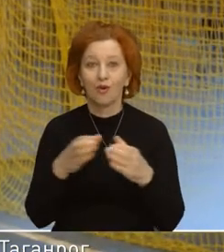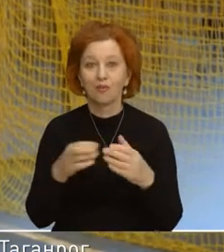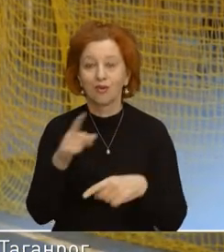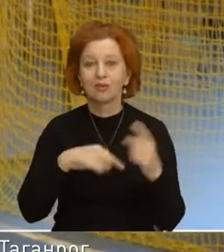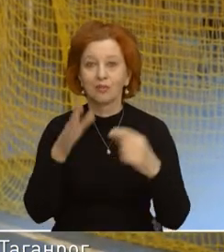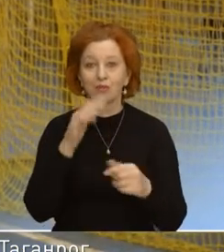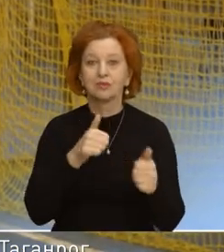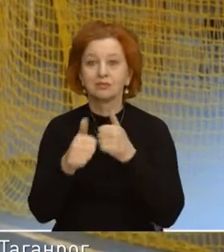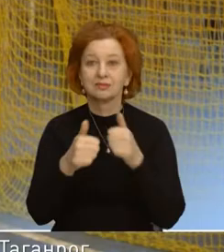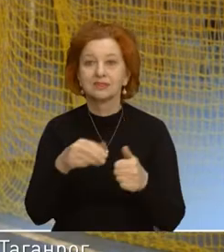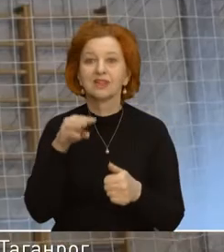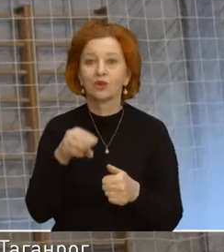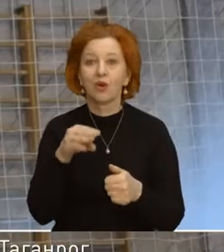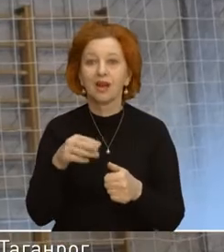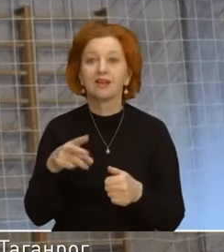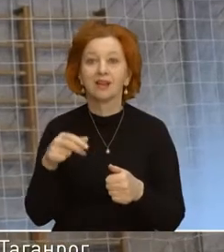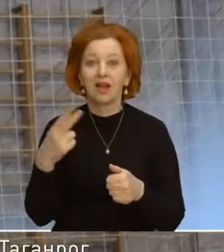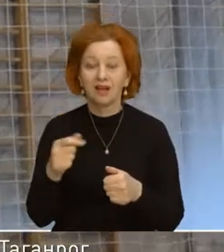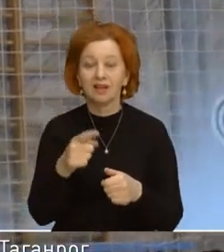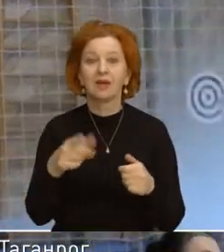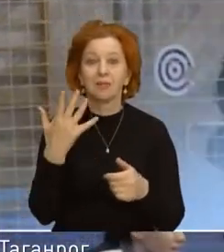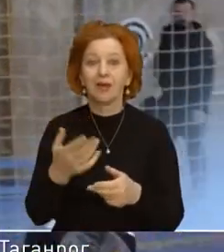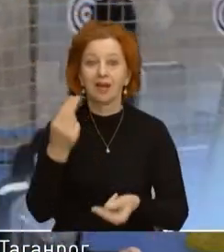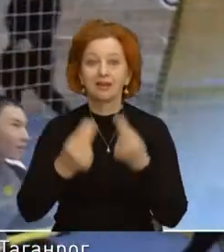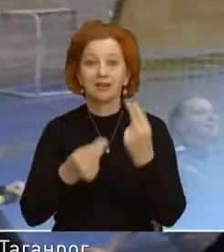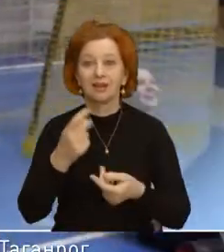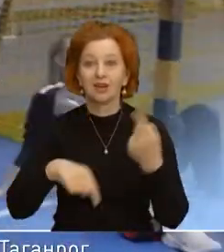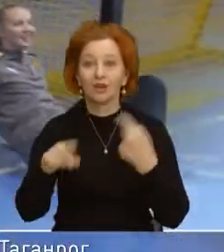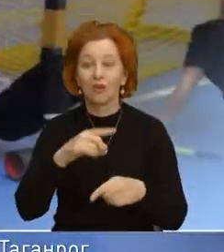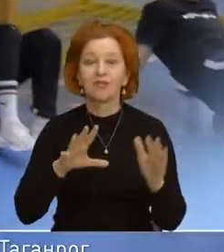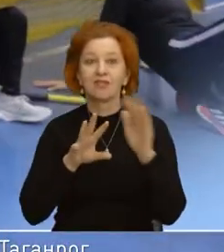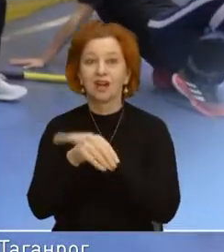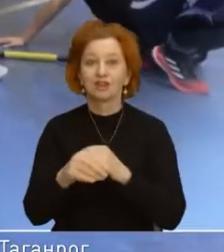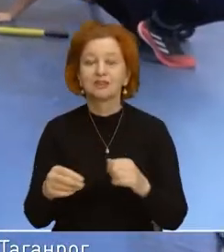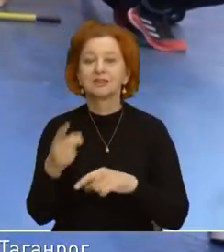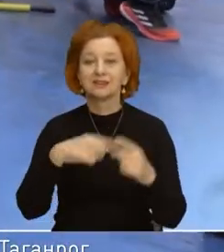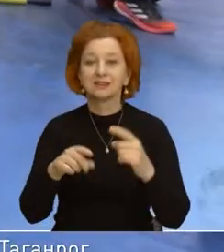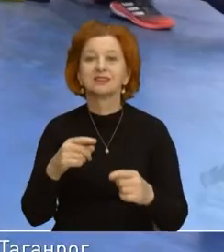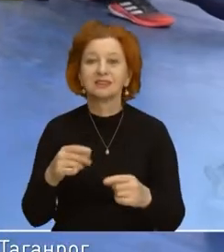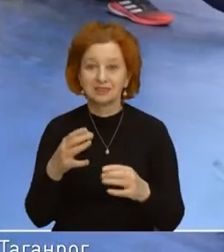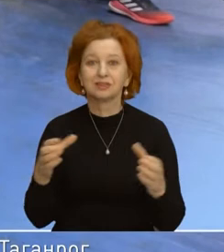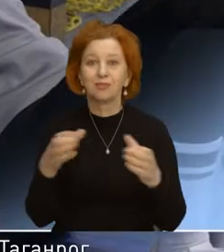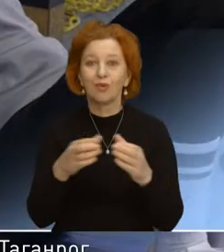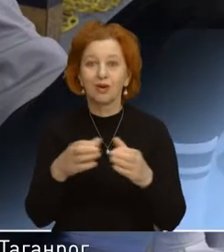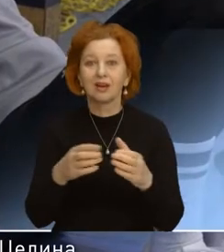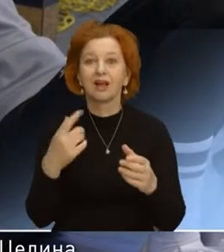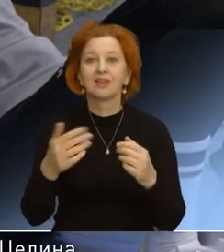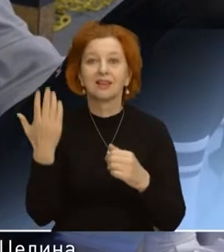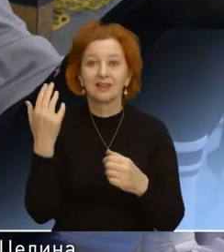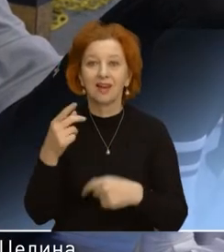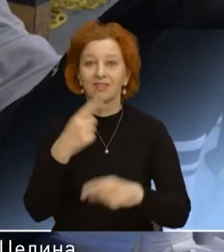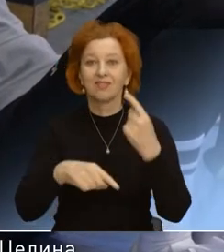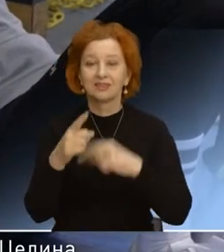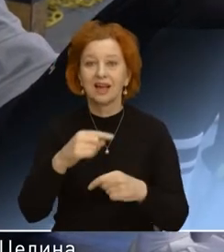с Ладой из Тольятти. Напомню, что 5 игроков клуба, которые вошли в состав сборной России по этому виду спорта, недавно вернулись